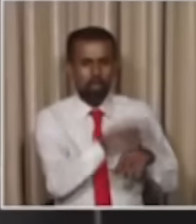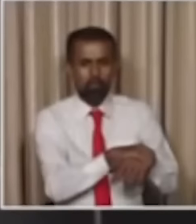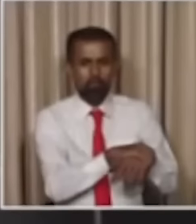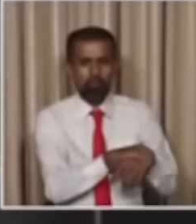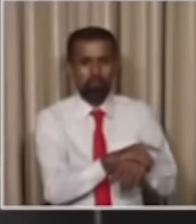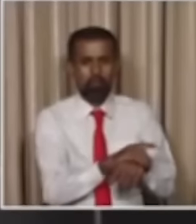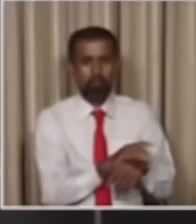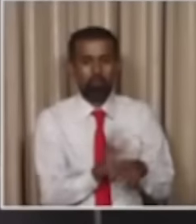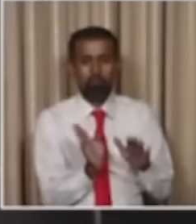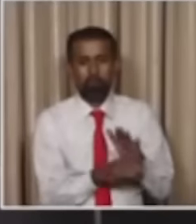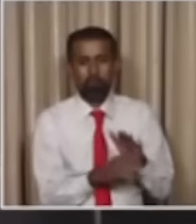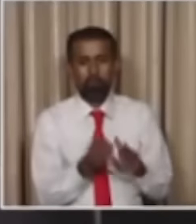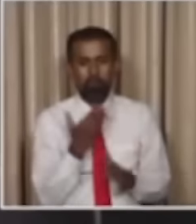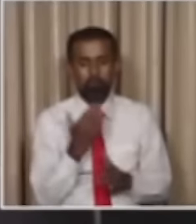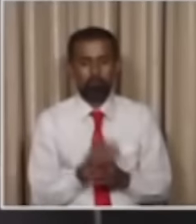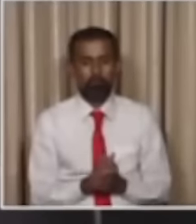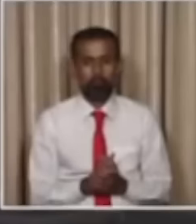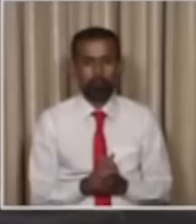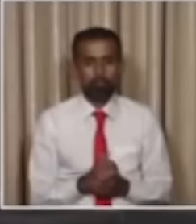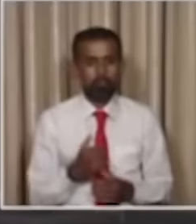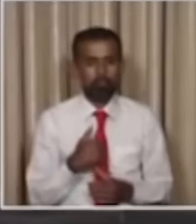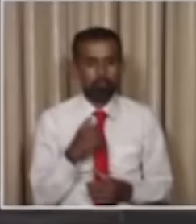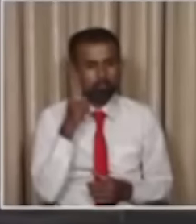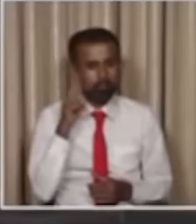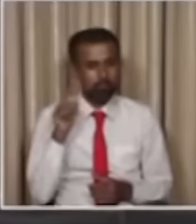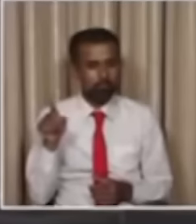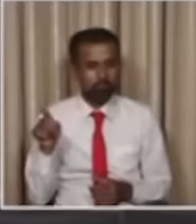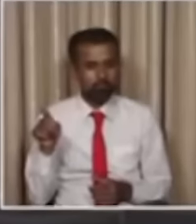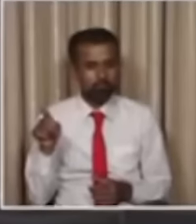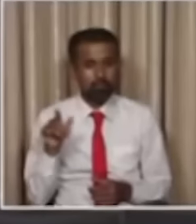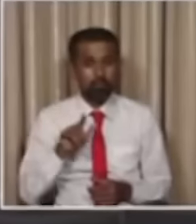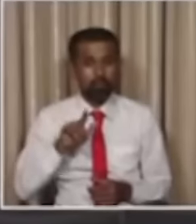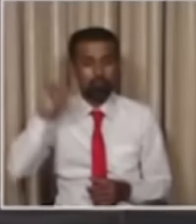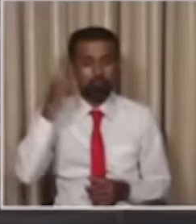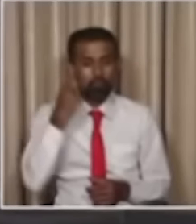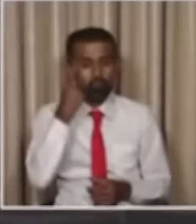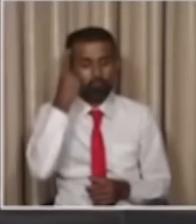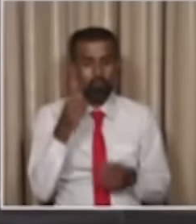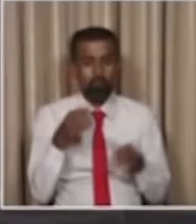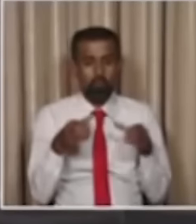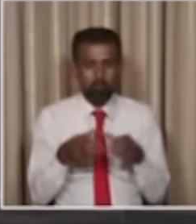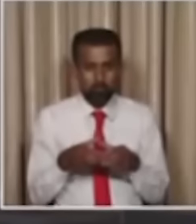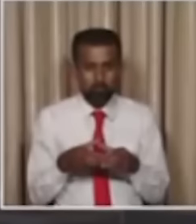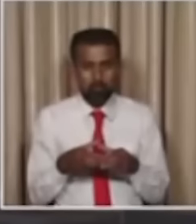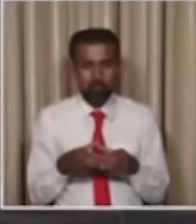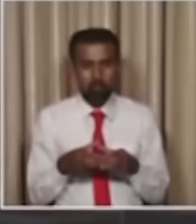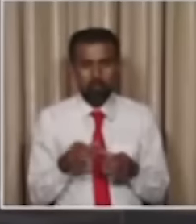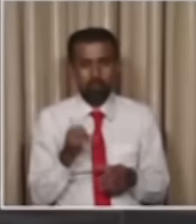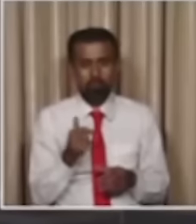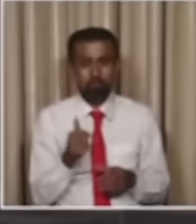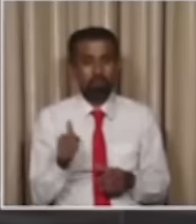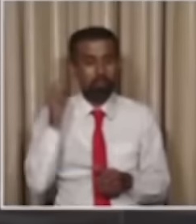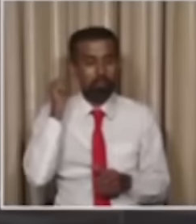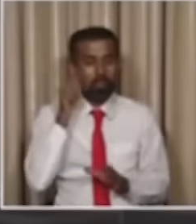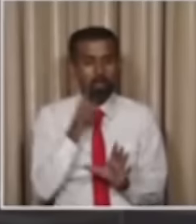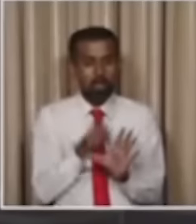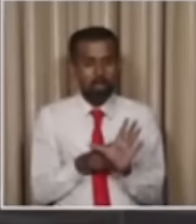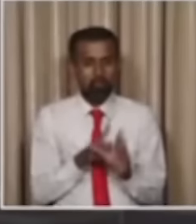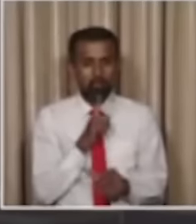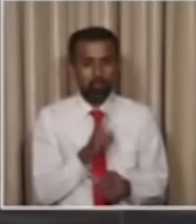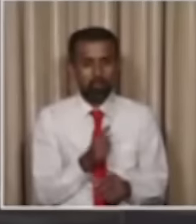දාලා අපි කොහොමත් සැක කරන්නේ විදේශ බුද්ධ්‍යංශයකින්. සමහරට මම ගිය අවුරුද්දේ කියපු එකට